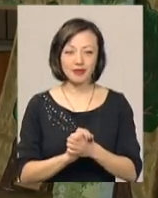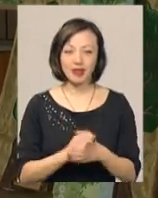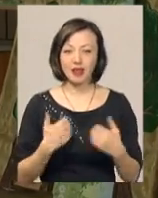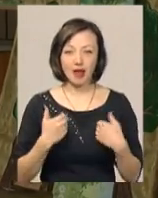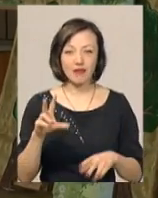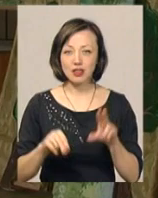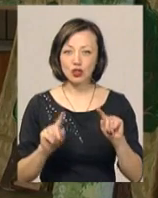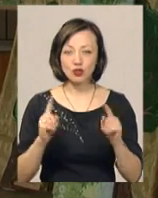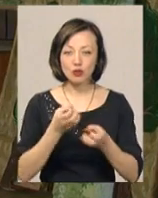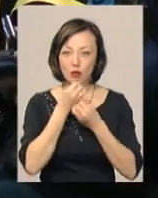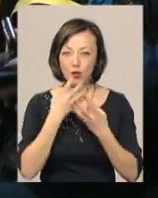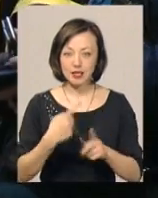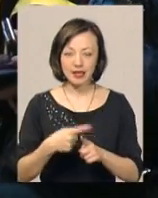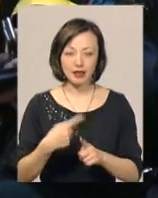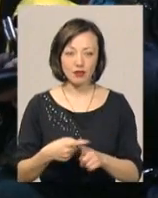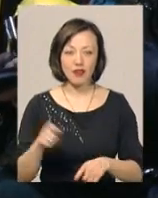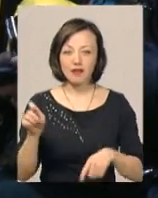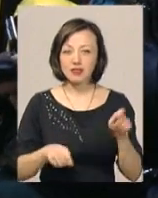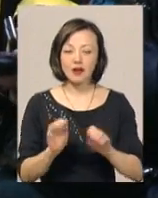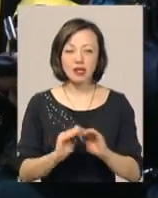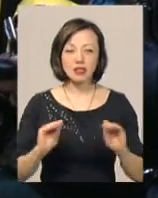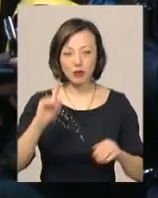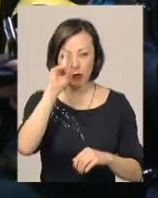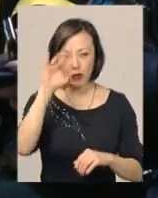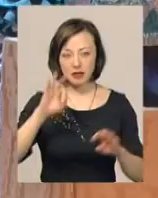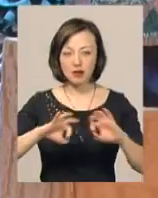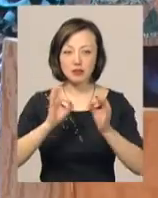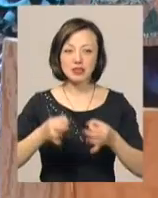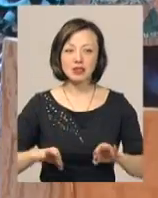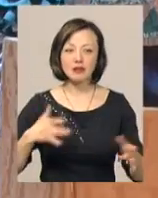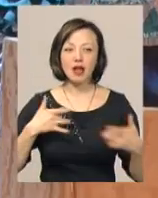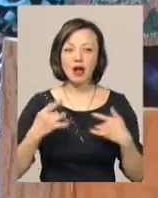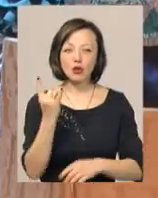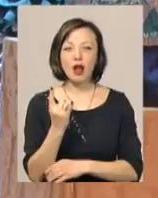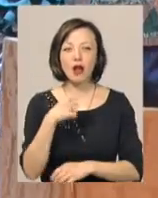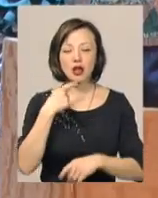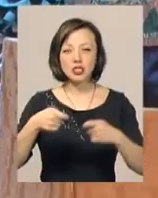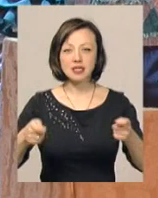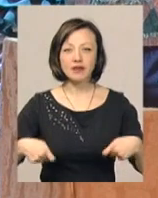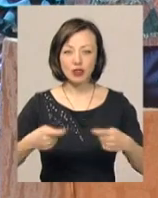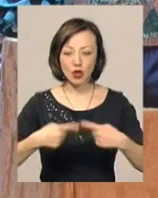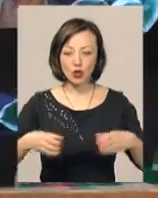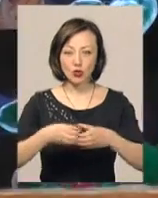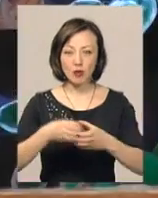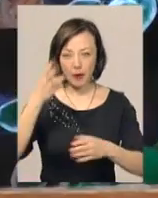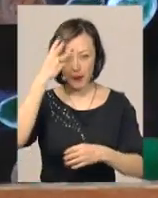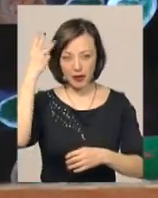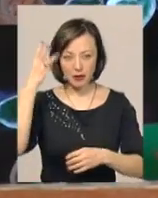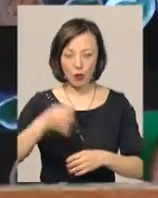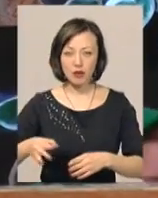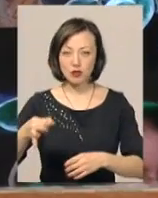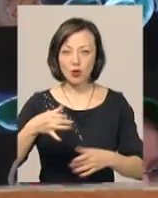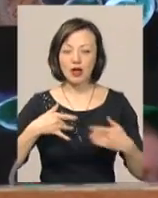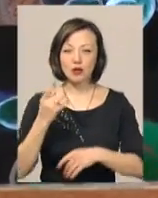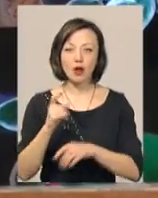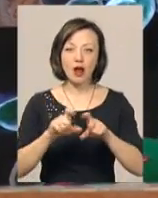Я вважаю, що це дуже позитивно. На фестивалі діти популяризують мистецтво театру ляльок, каже завідувачка трупи Хмельницького академічного обласного